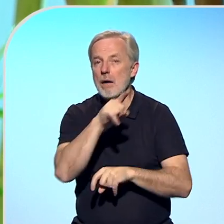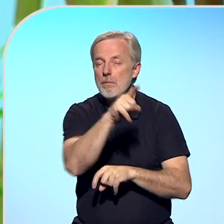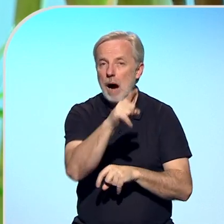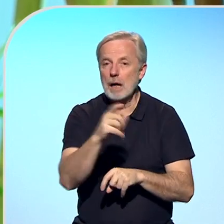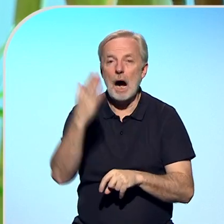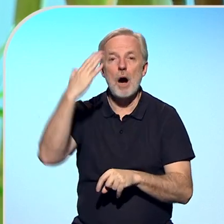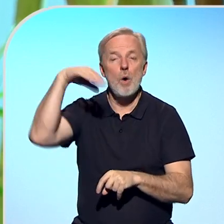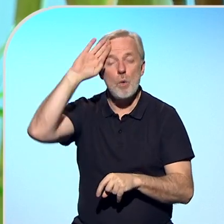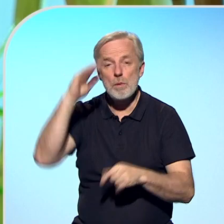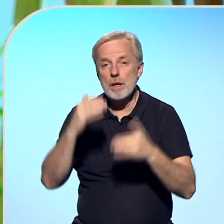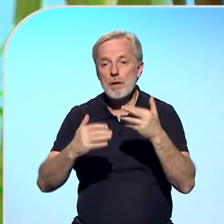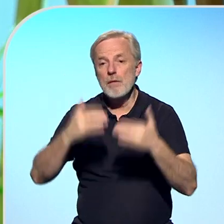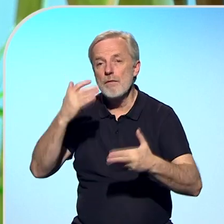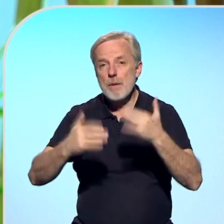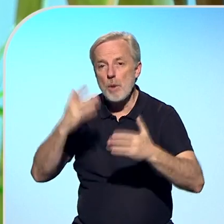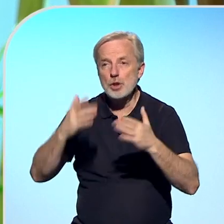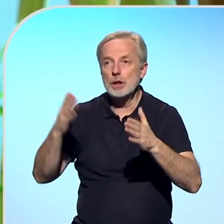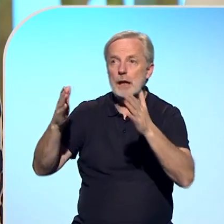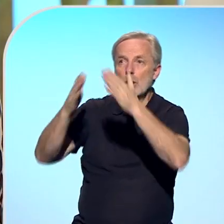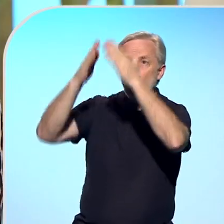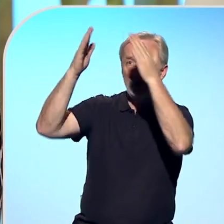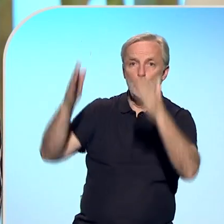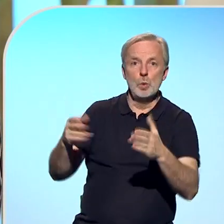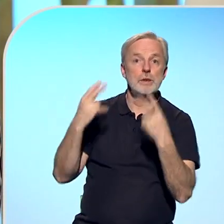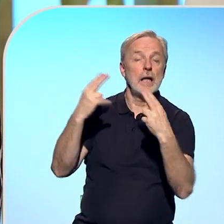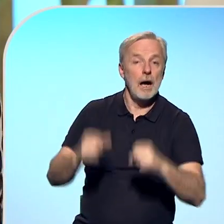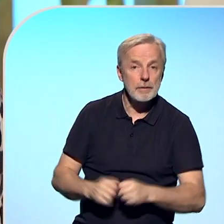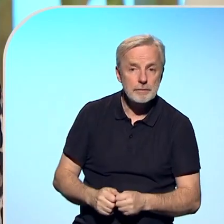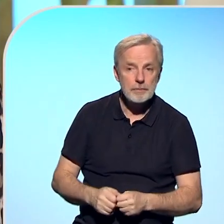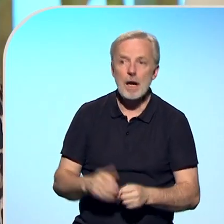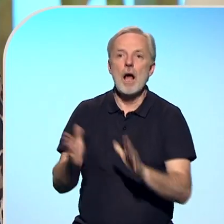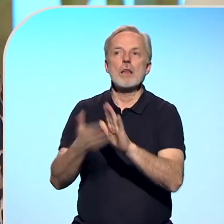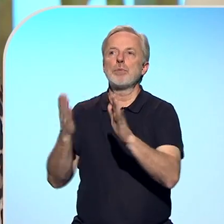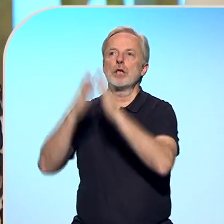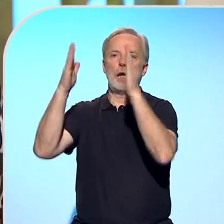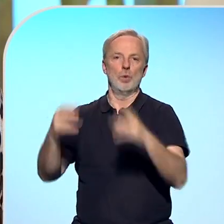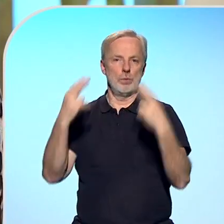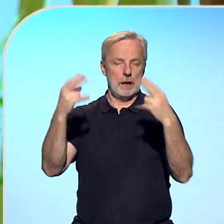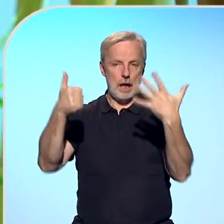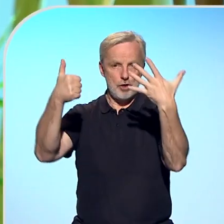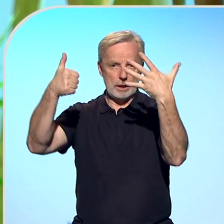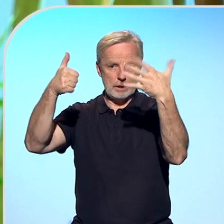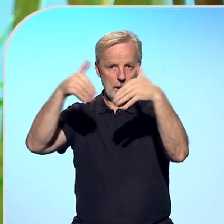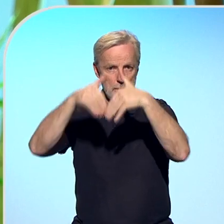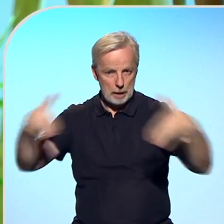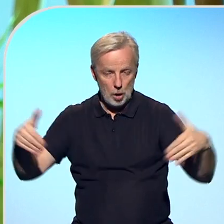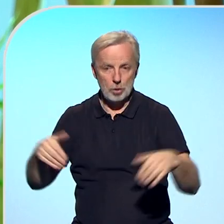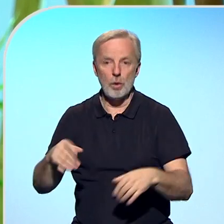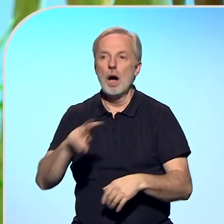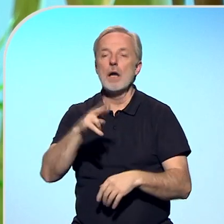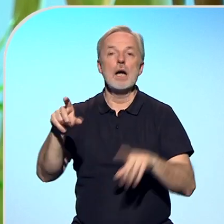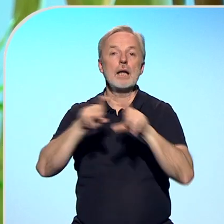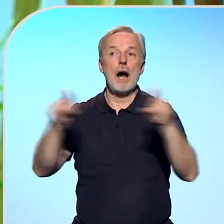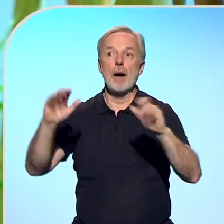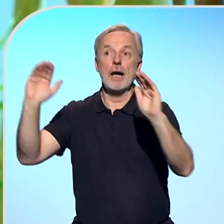odhad spraviť. Pretože pokiaľ... Odhad té nemovitosti. Tak, myslíte? Presne tak. Keď si kúpujete nemovitosť za 6 miliónov, tak niektorá banka vám ten odhad môže